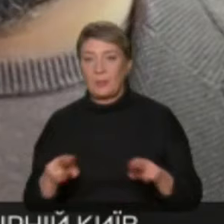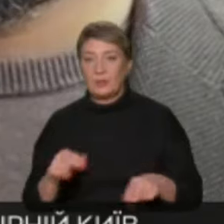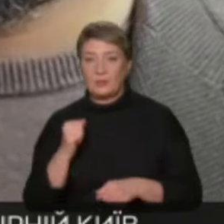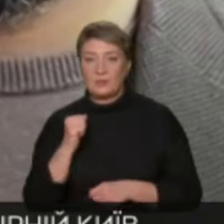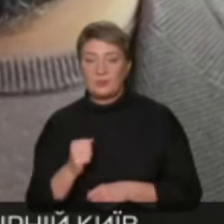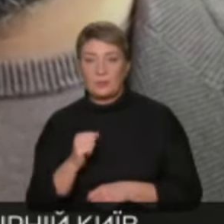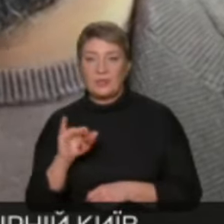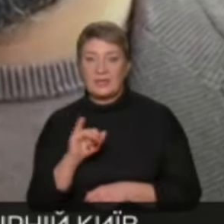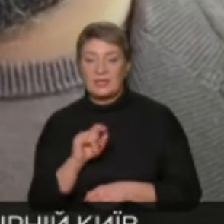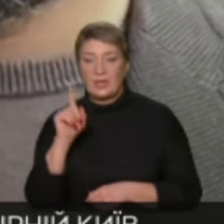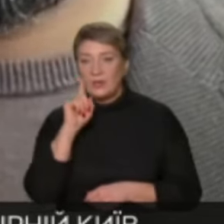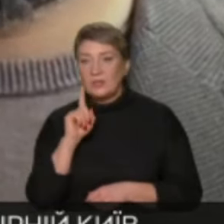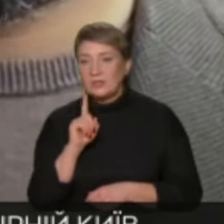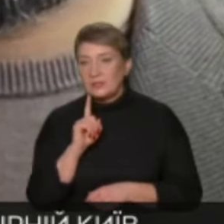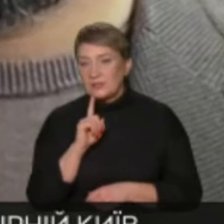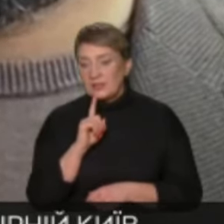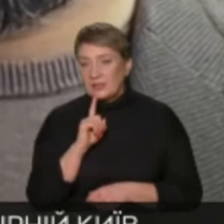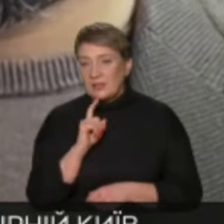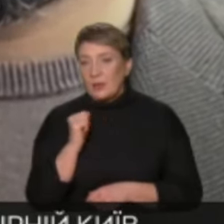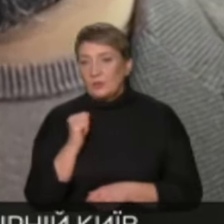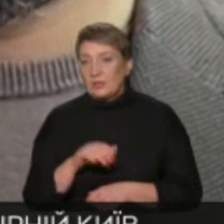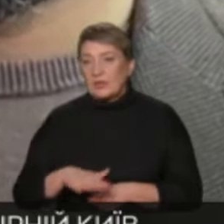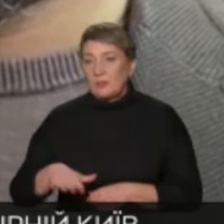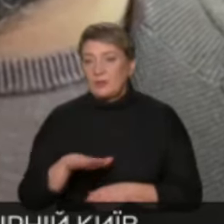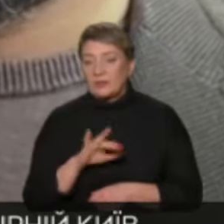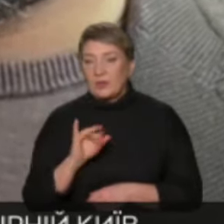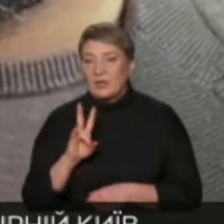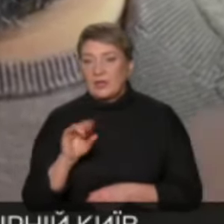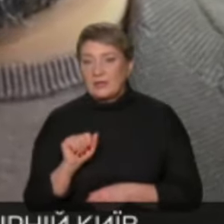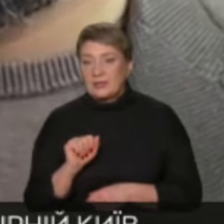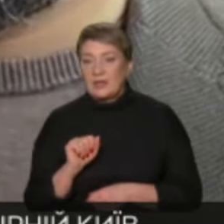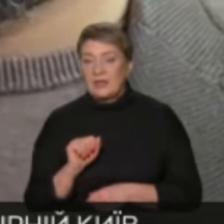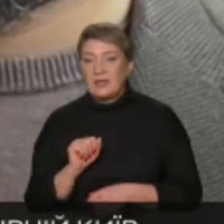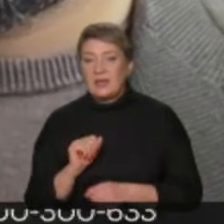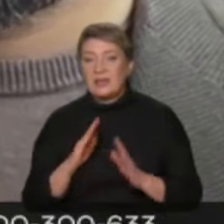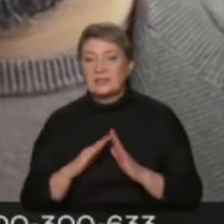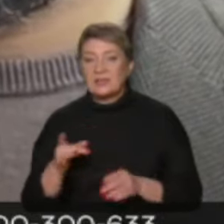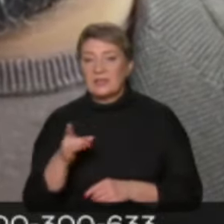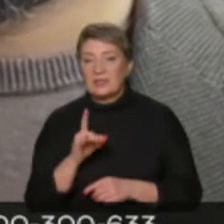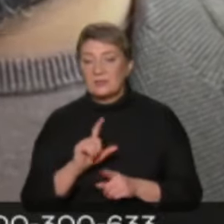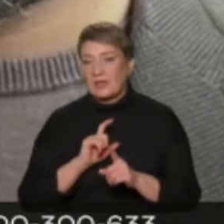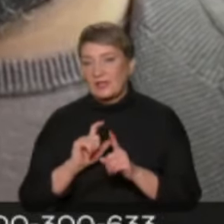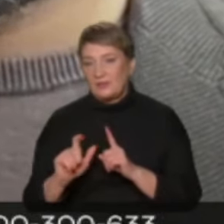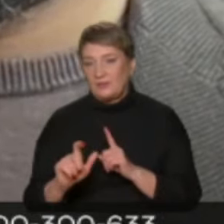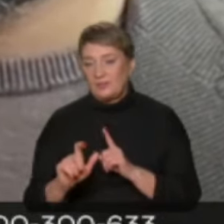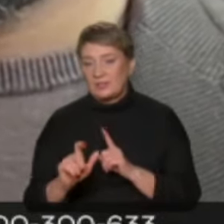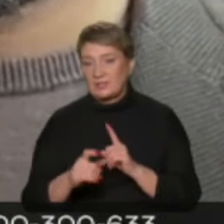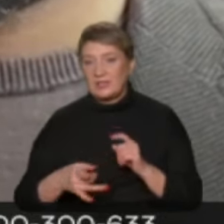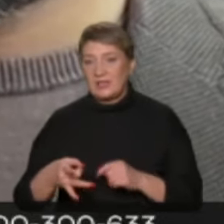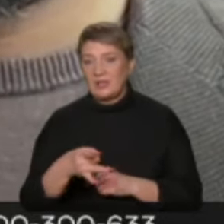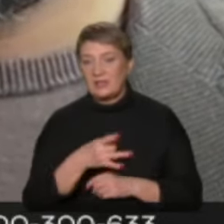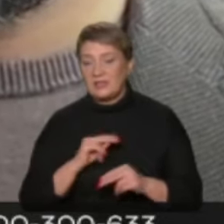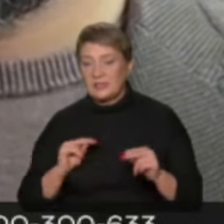Израиль наносил удары по территории Ирана, и Исламская Республика отвечала там в регионе через